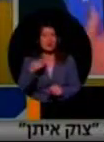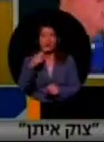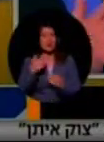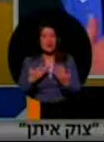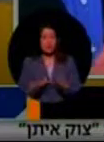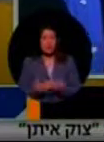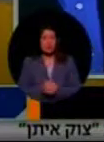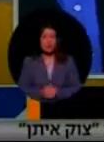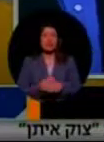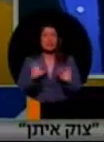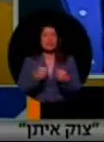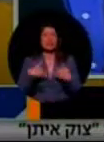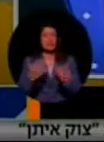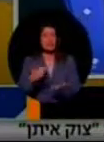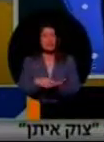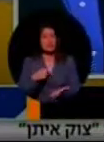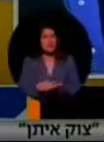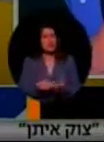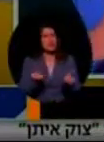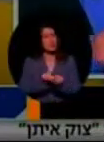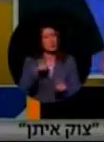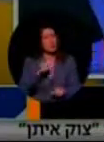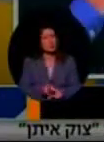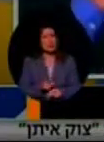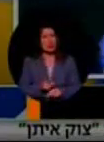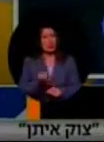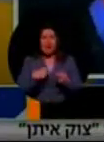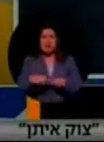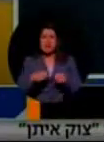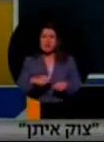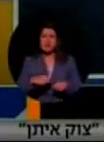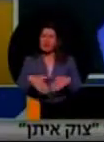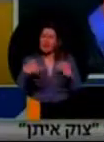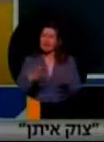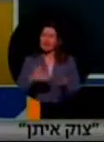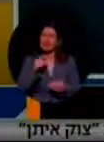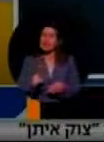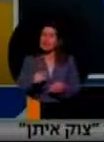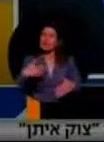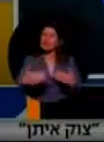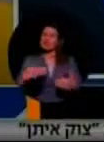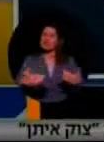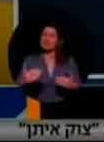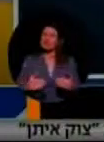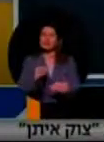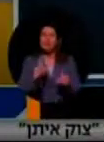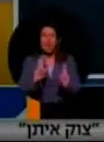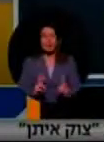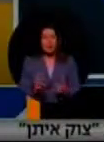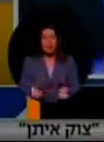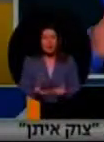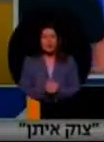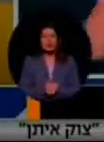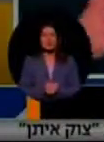אם אנחנו ניתן פיצויים כמו שצריך לעסקים, ניתן לעסקים להתגלגל ולא נתקע אותם. ומה זה בסופו של דבר